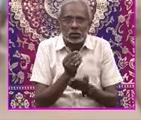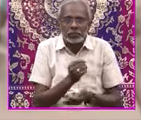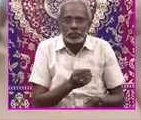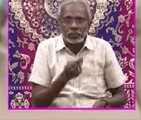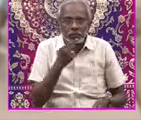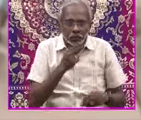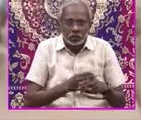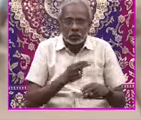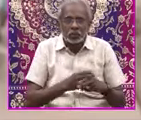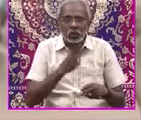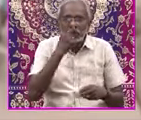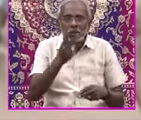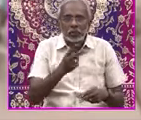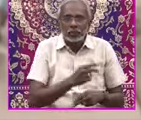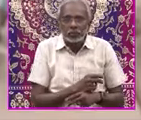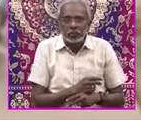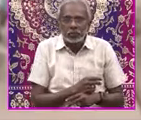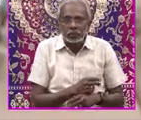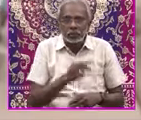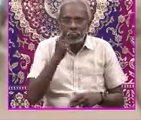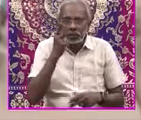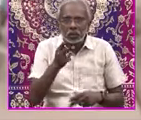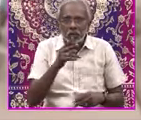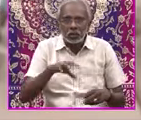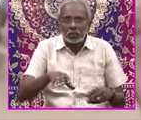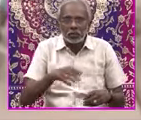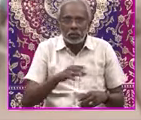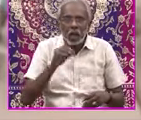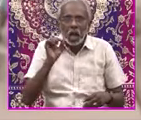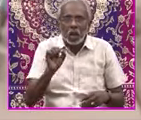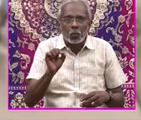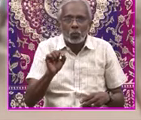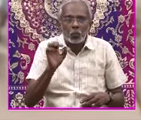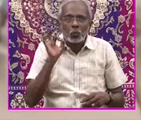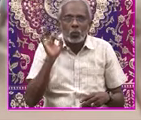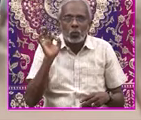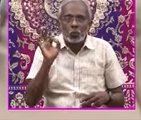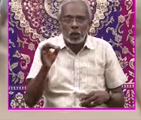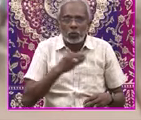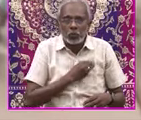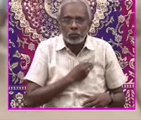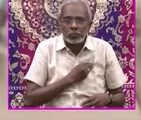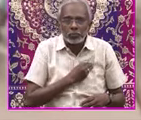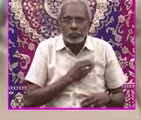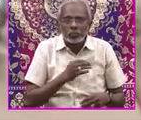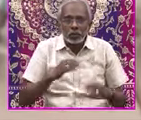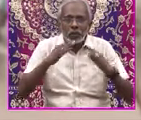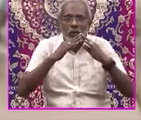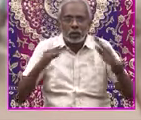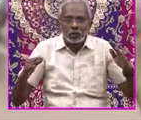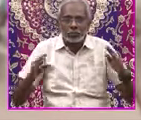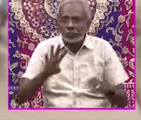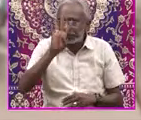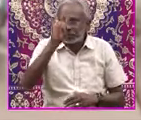கூறுகிறேன் மாணவர்களே, சிற்றிலக்கியம் என்பது அறம், பொருள், இன்பம், வீடு. இந்த நான்கு